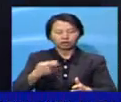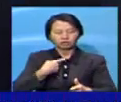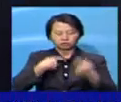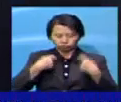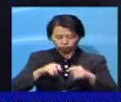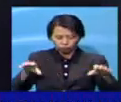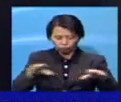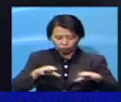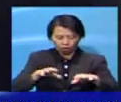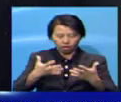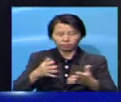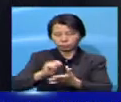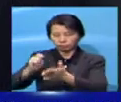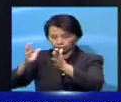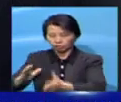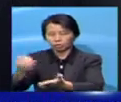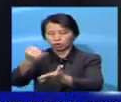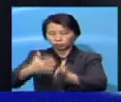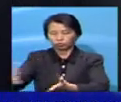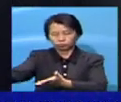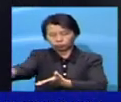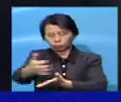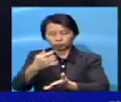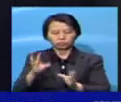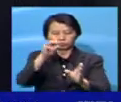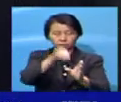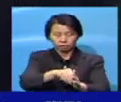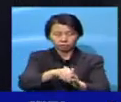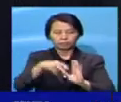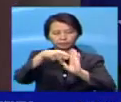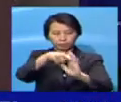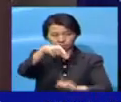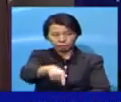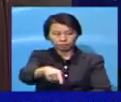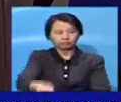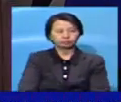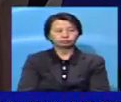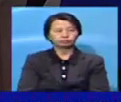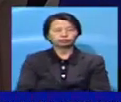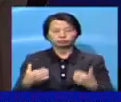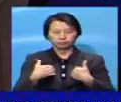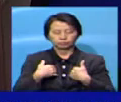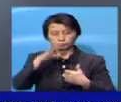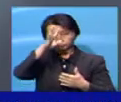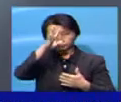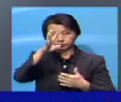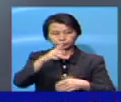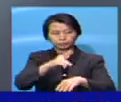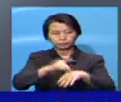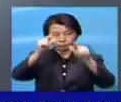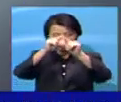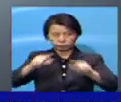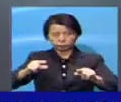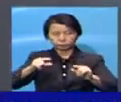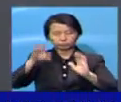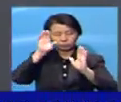seberapa banyak penulis dan pelukis untuk melibatkan diri dalam pameran ini. Diadakan di Creative Space, Galeri